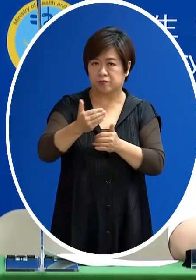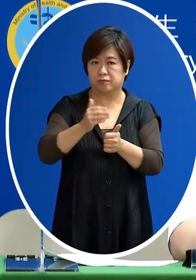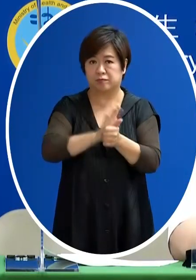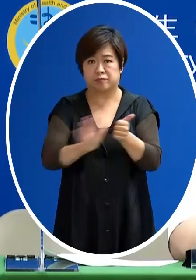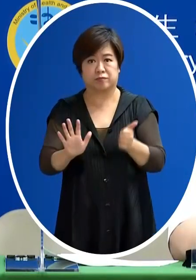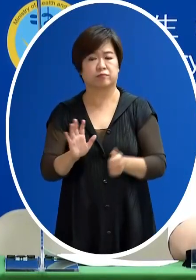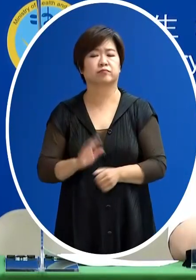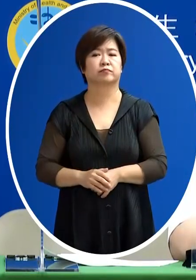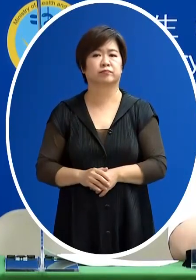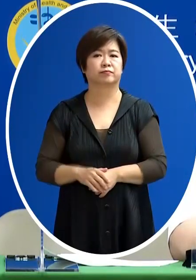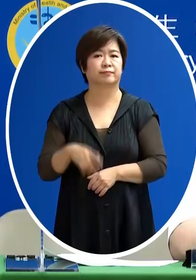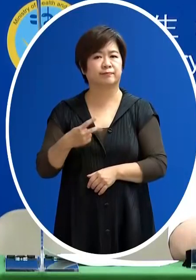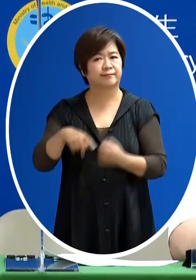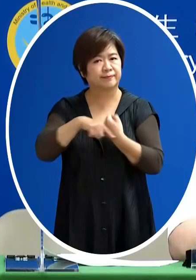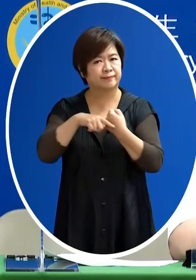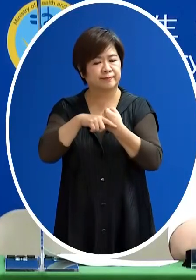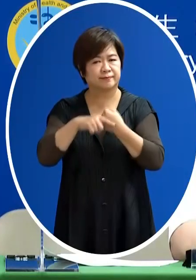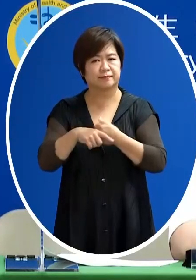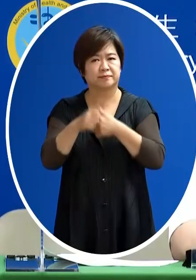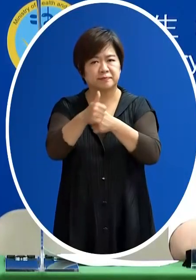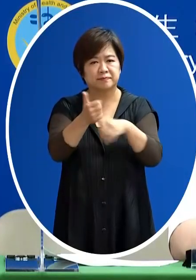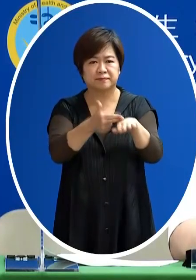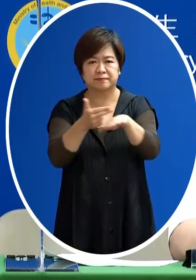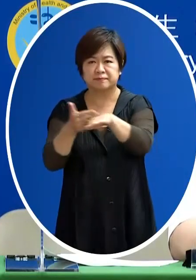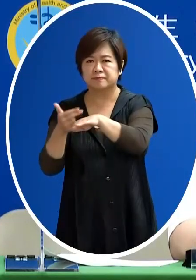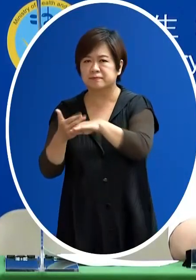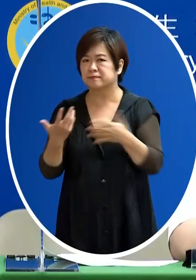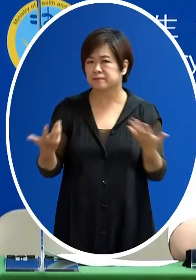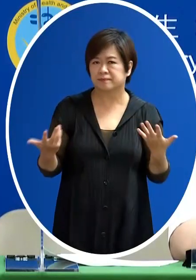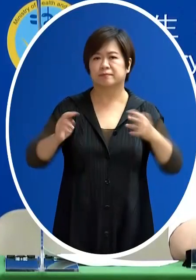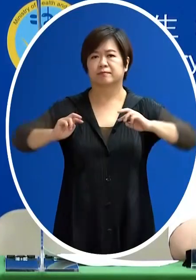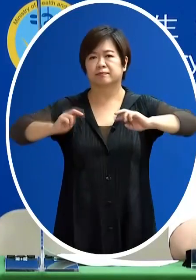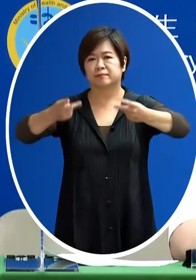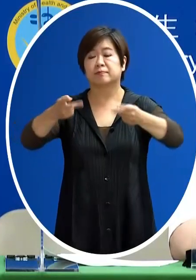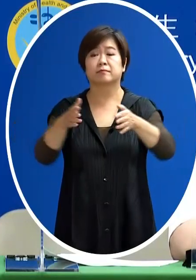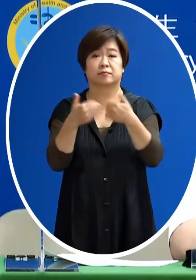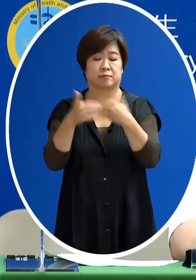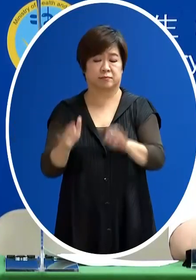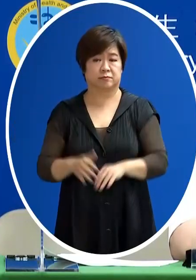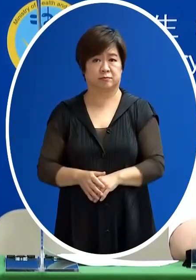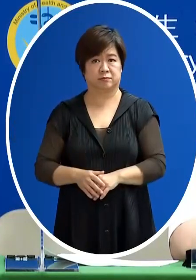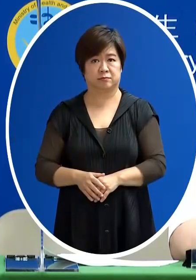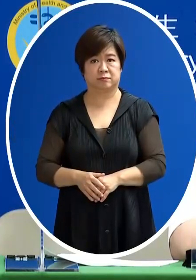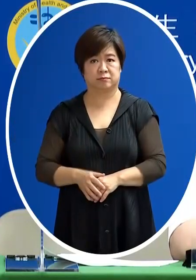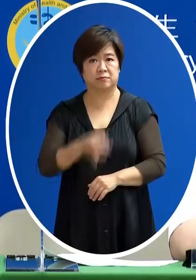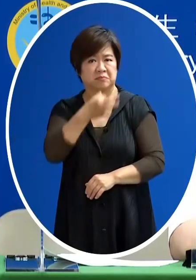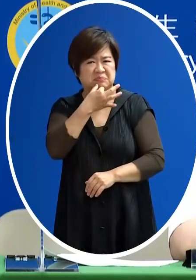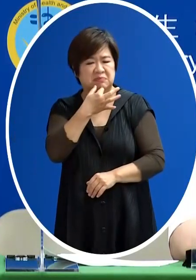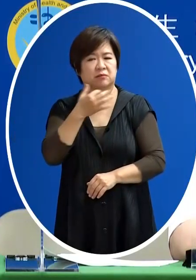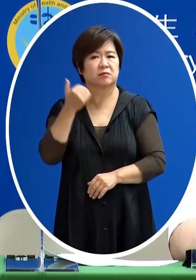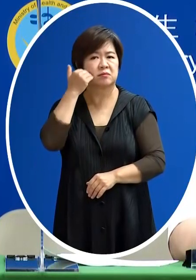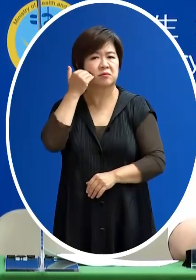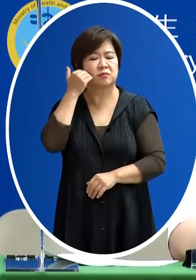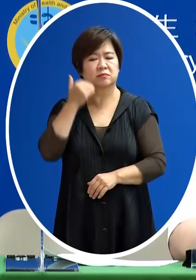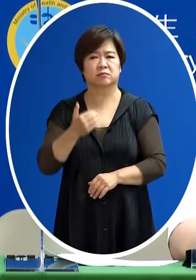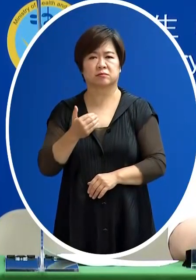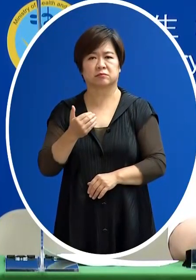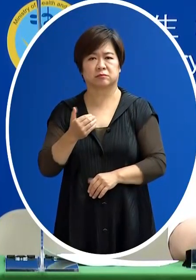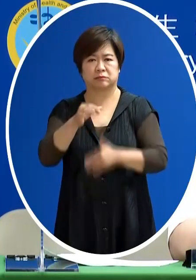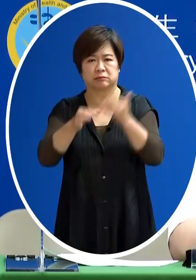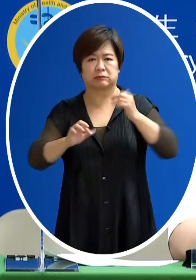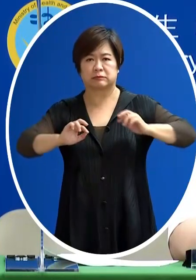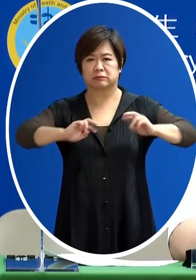之下，再来讨论说这个监测的方式是不是有需要做一些调整哦，以免说在这个改弦更张的这段期